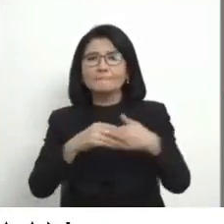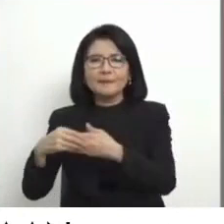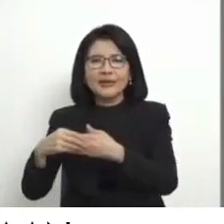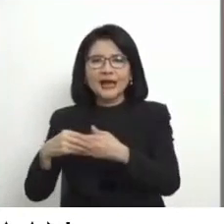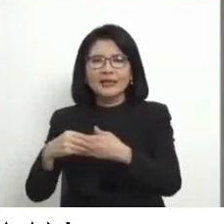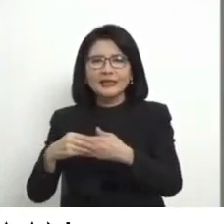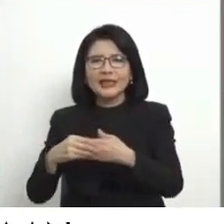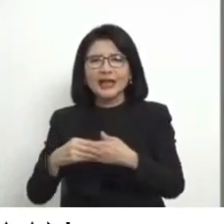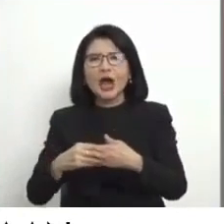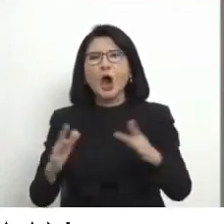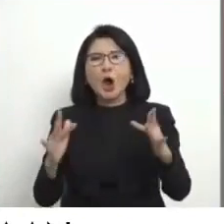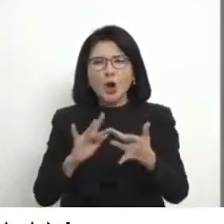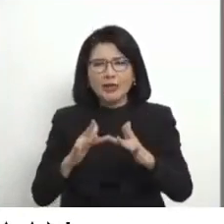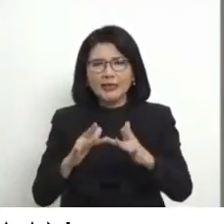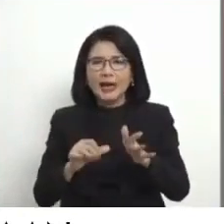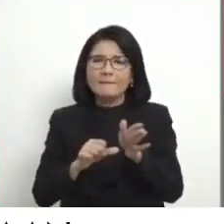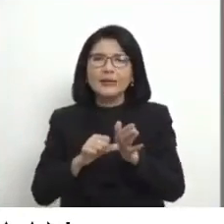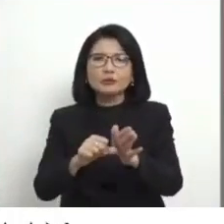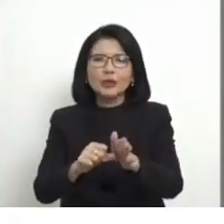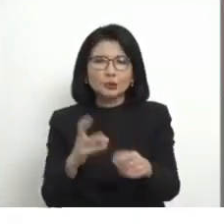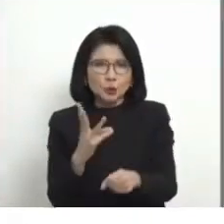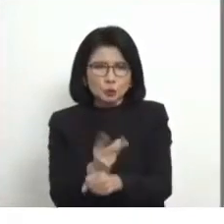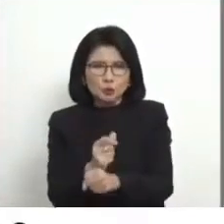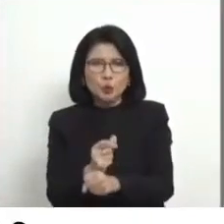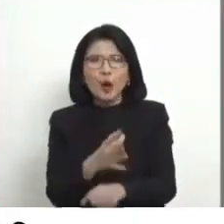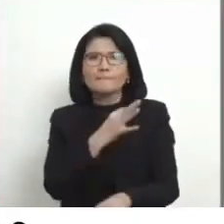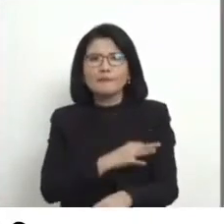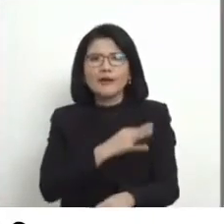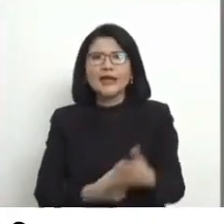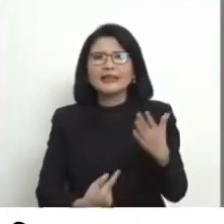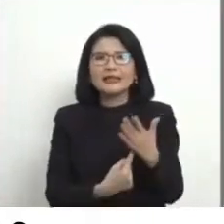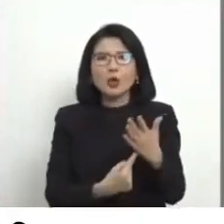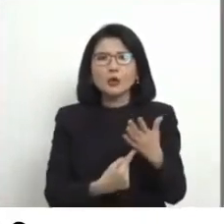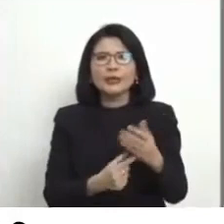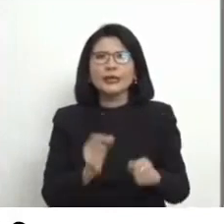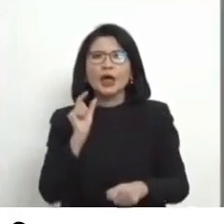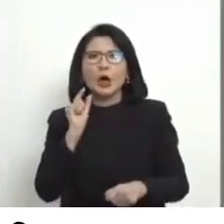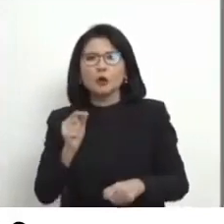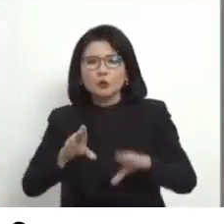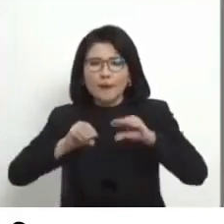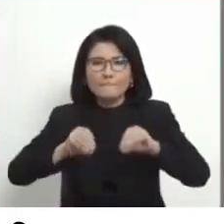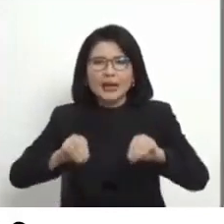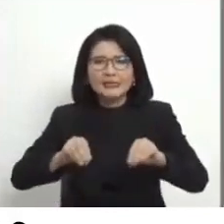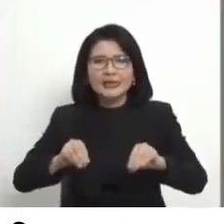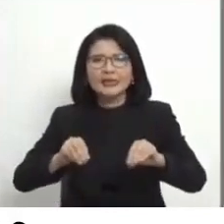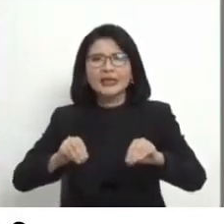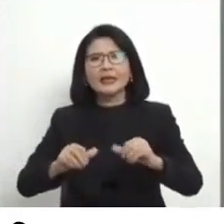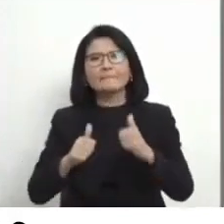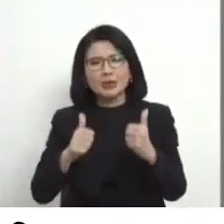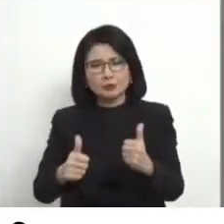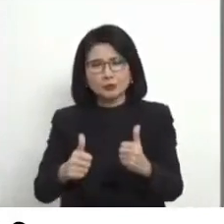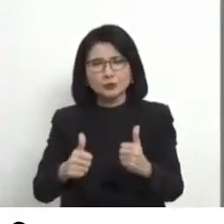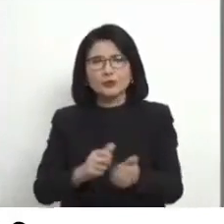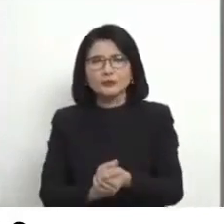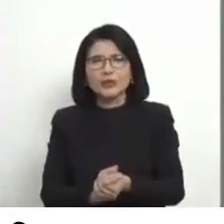pendampingan untuk memberikan bantuan kepada guru memanfaatkan teknologi untuk memberikan pengajaran yang bermutu maka